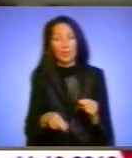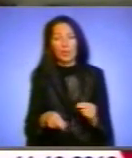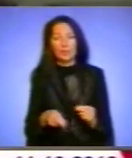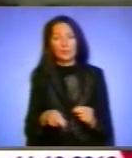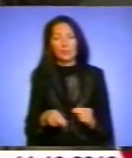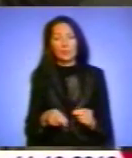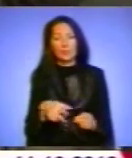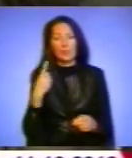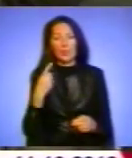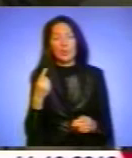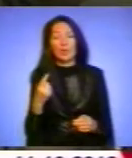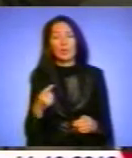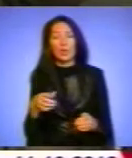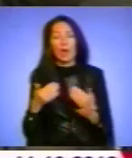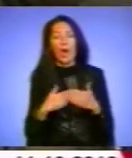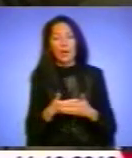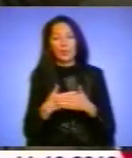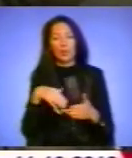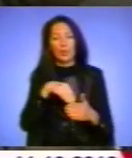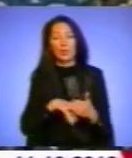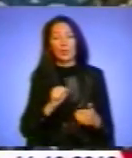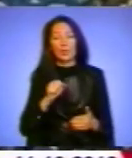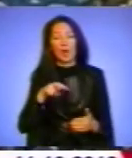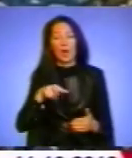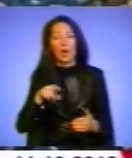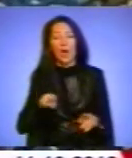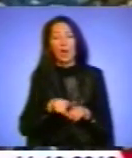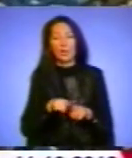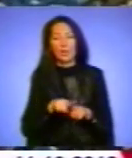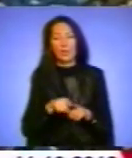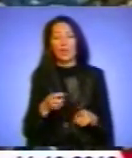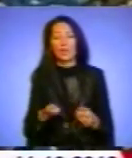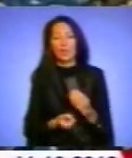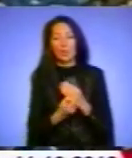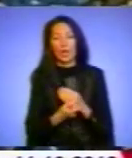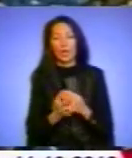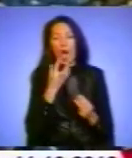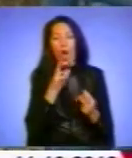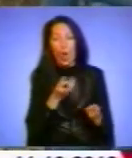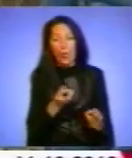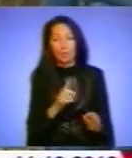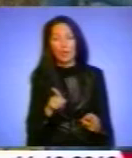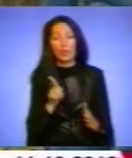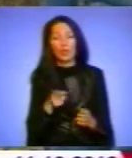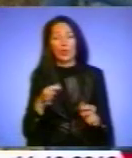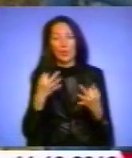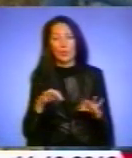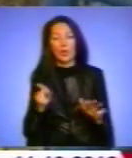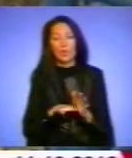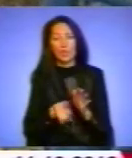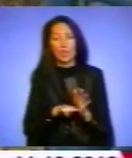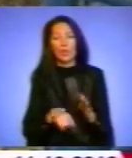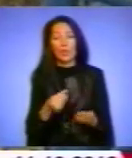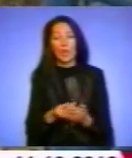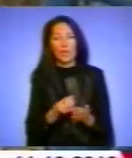активно впроваджують альтернативні джерела опалення – щепу, палети, які дозволяють здешевити вартість послуг теплопостачання.